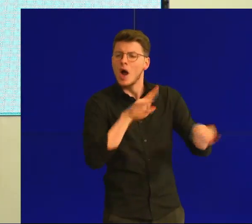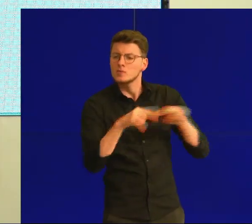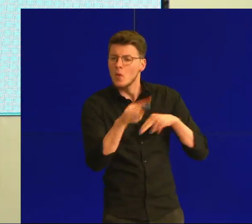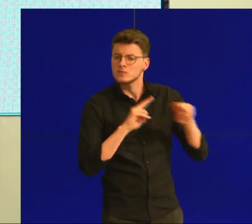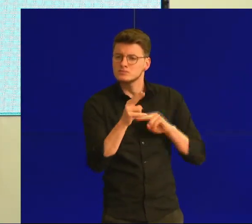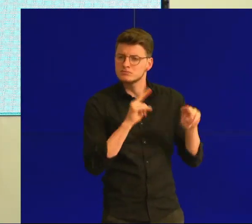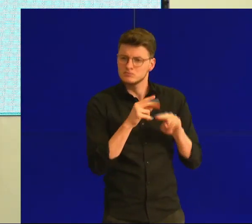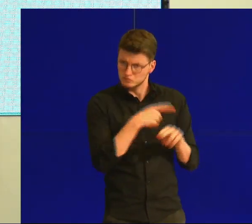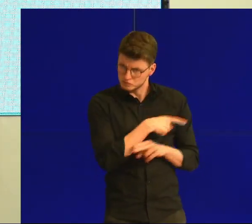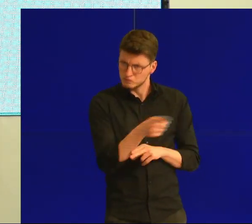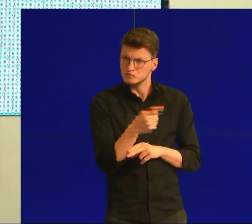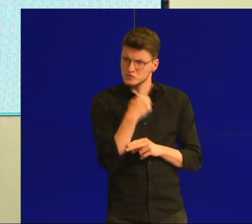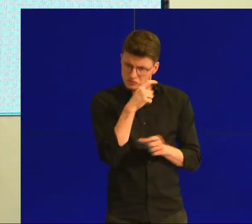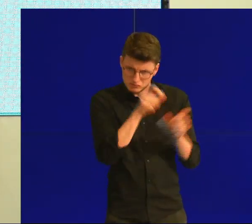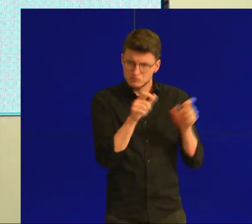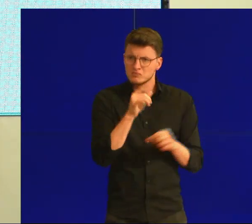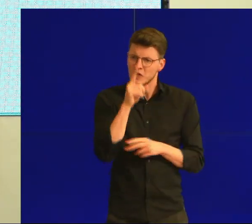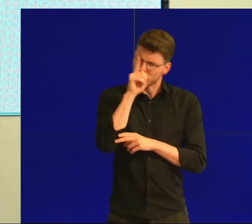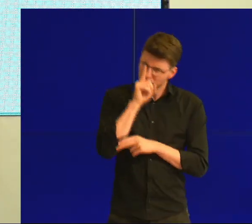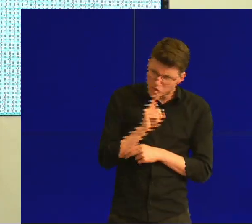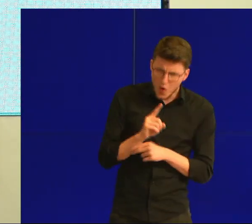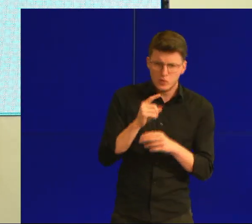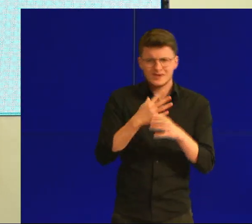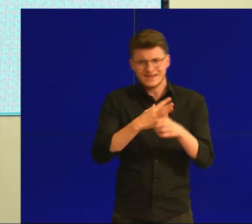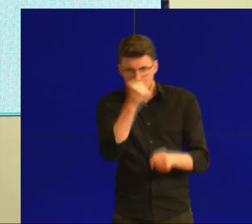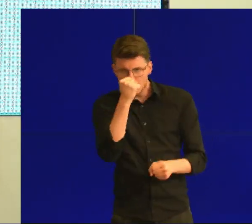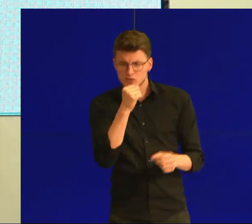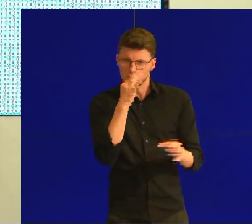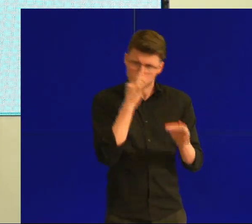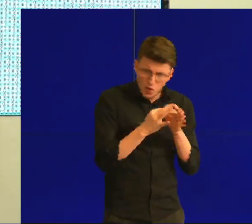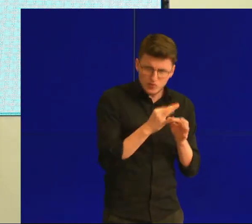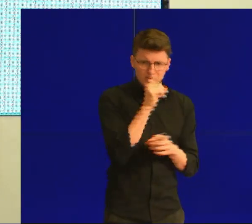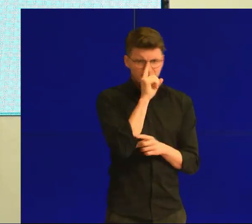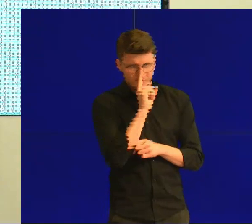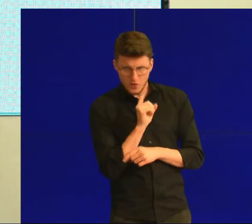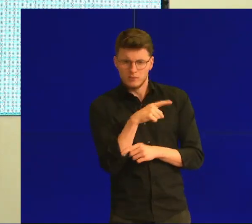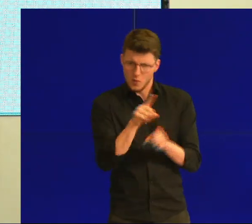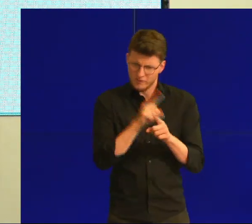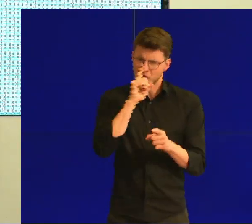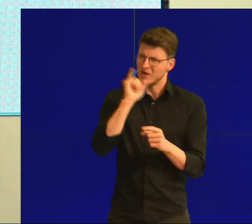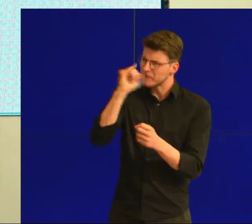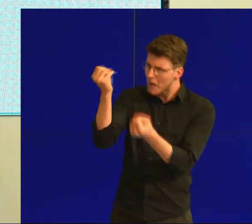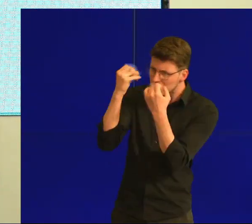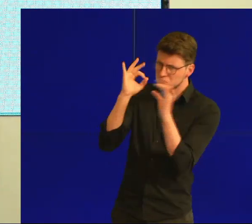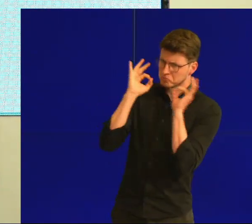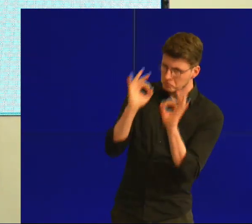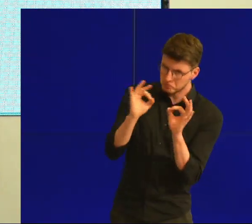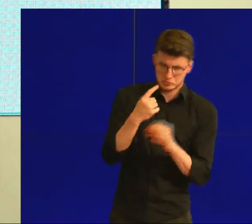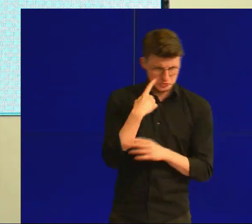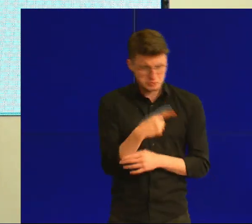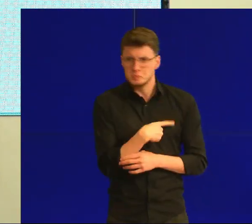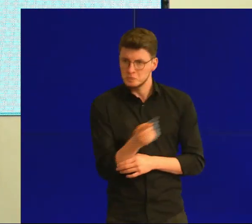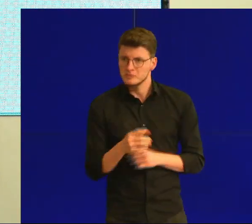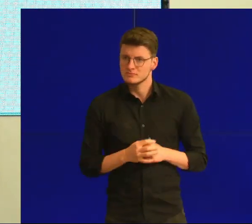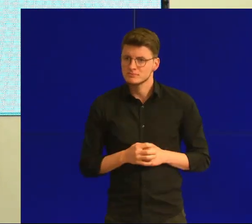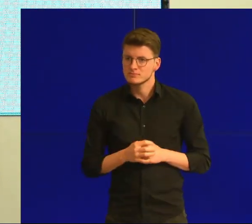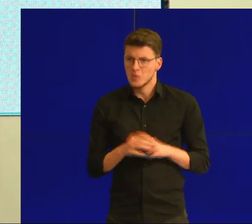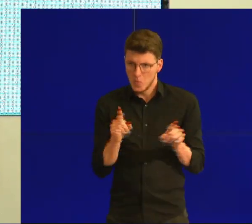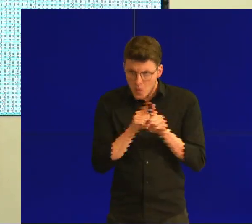une forme assez discret object dot un round stunning family and